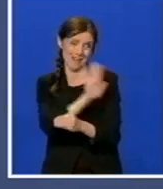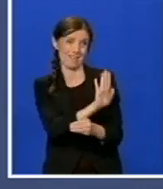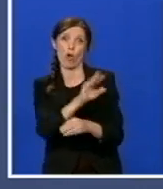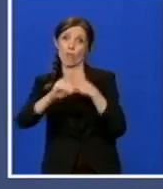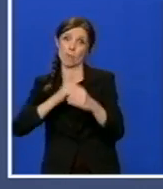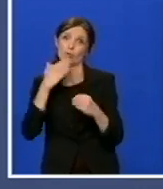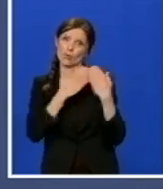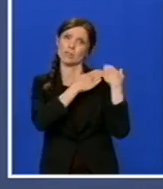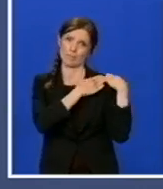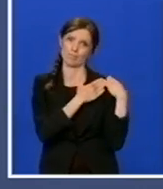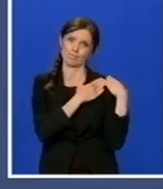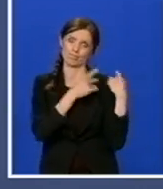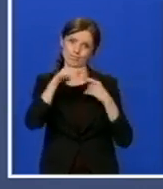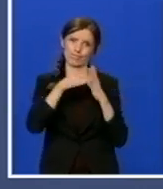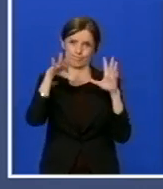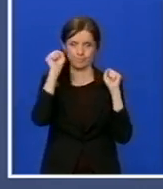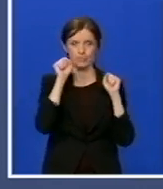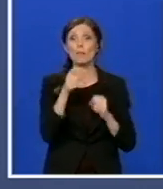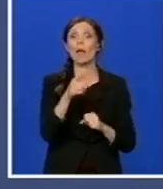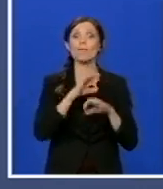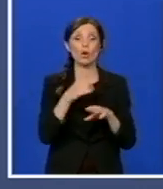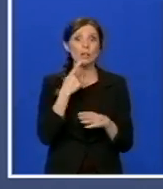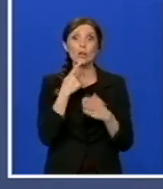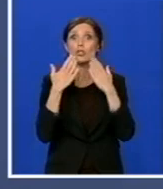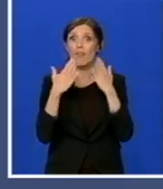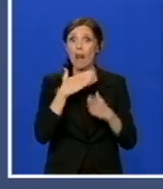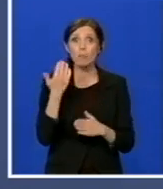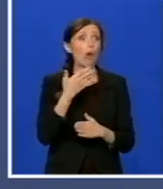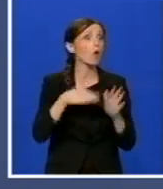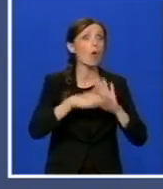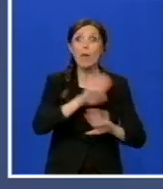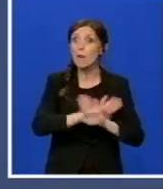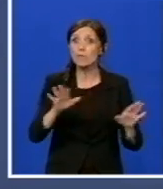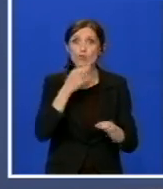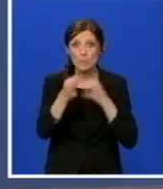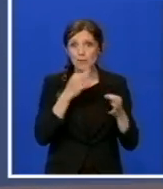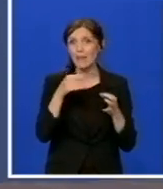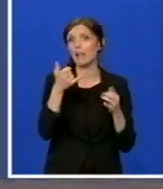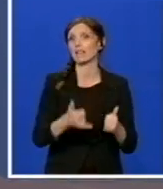Hvala vam puno. Ukoliko nemamo pitanja, ovim su izjave za medije završene. Hvala.